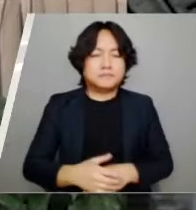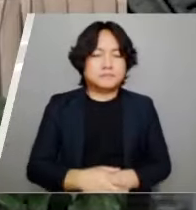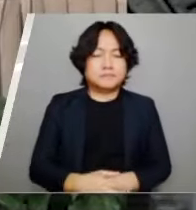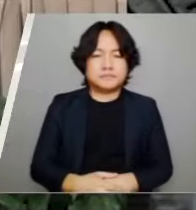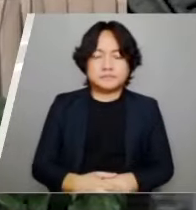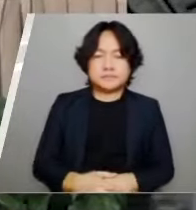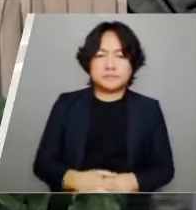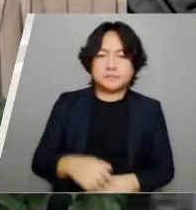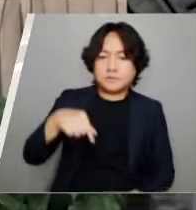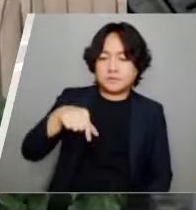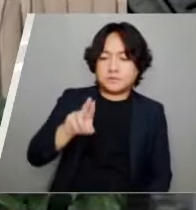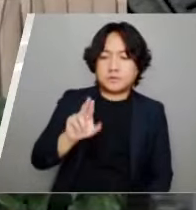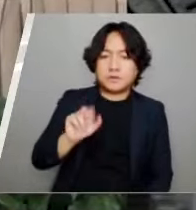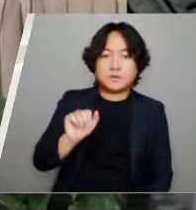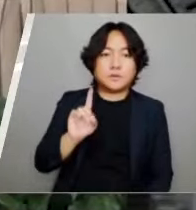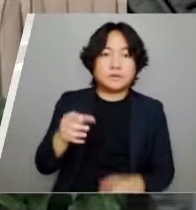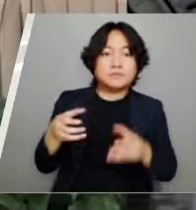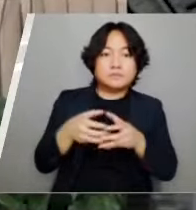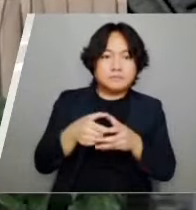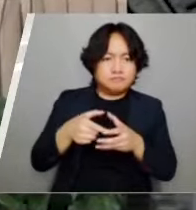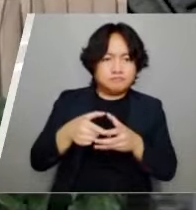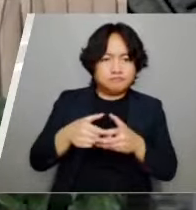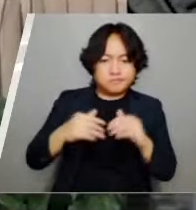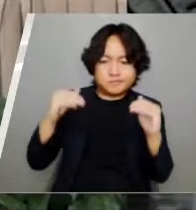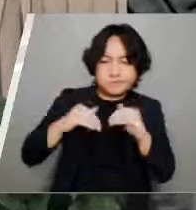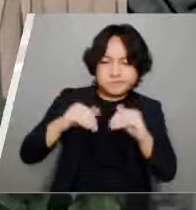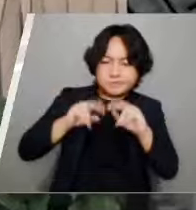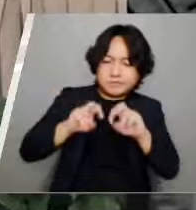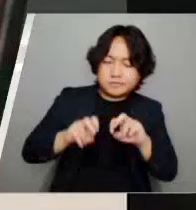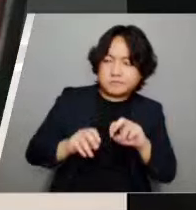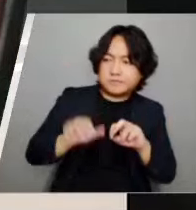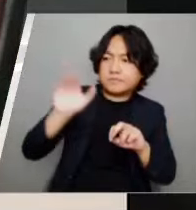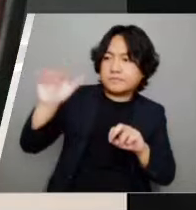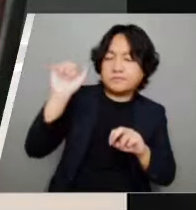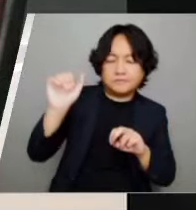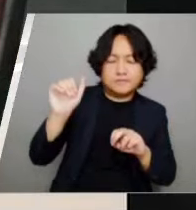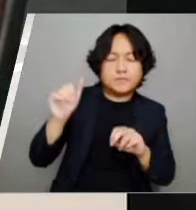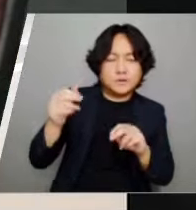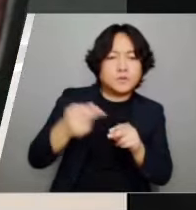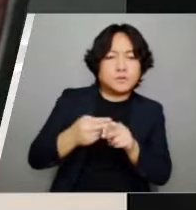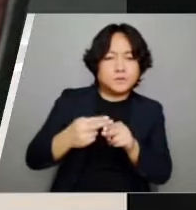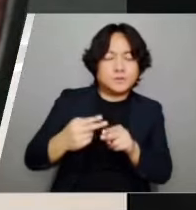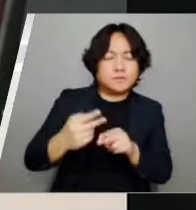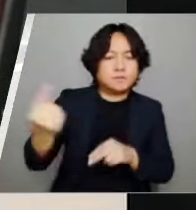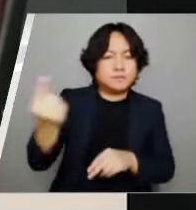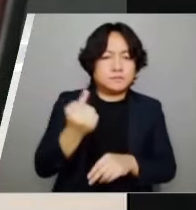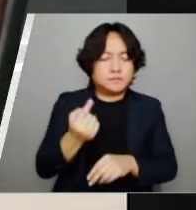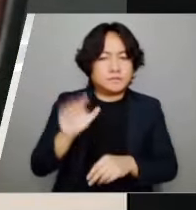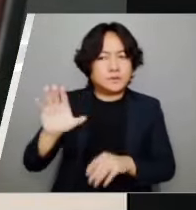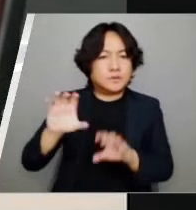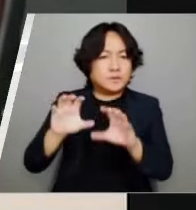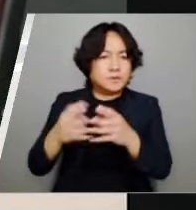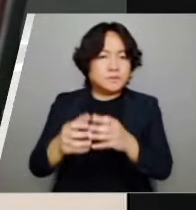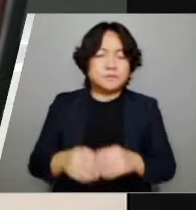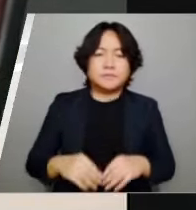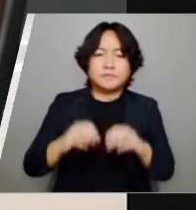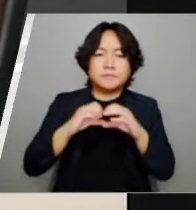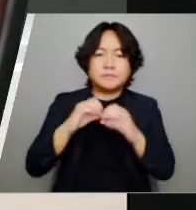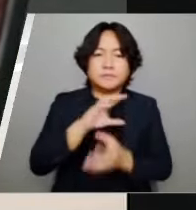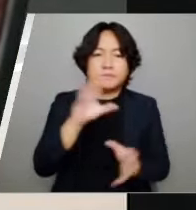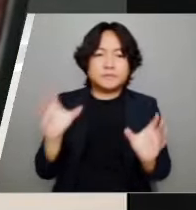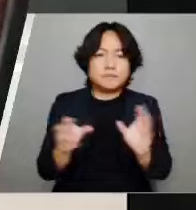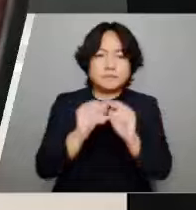susunod na pagdinig si albotra pati ang iba pang kagrupo nito para sa GMA integrated newss Emil Sumangil ang